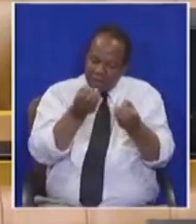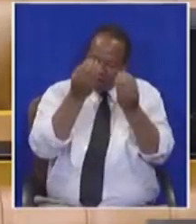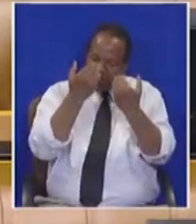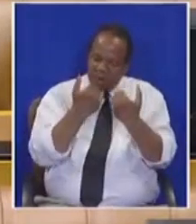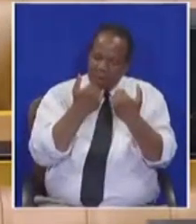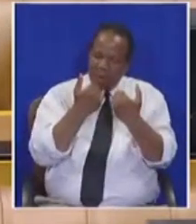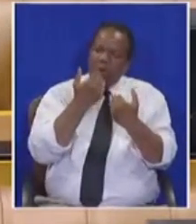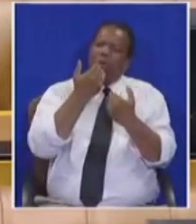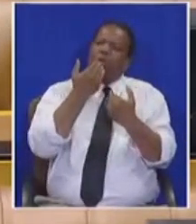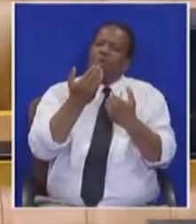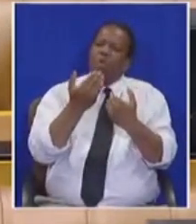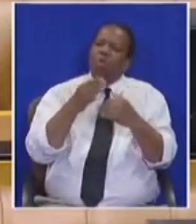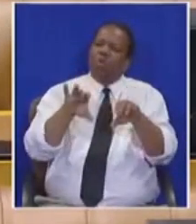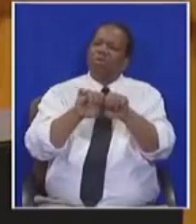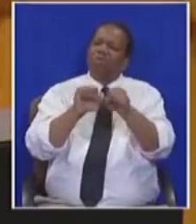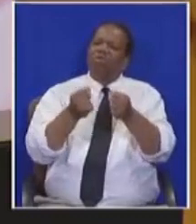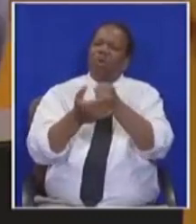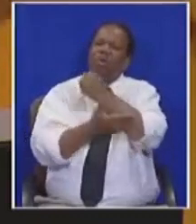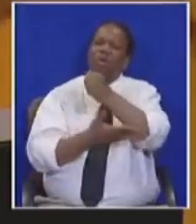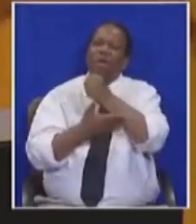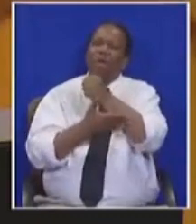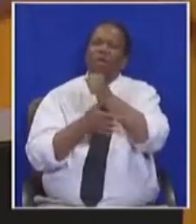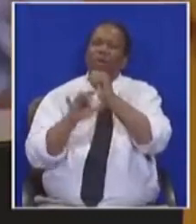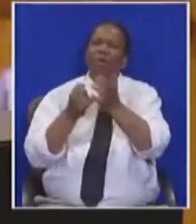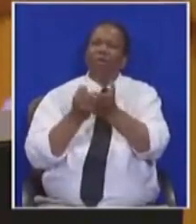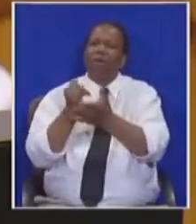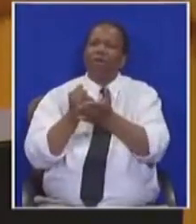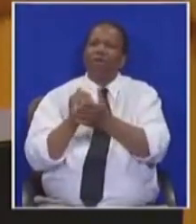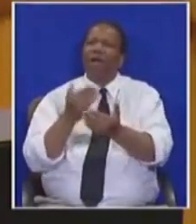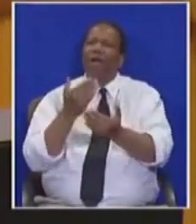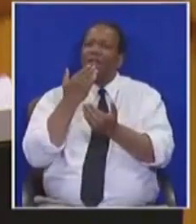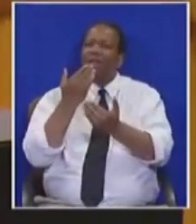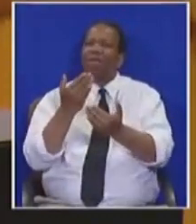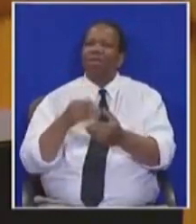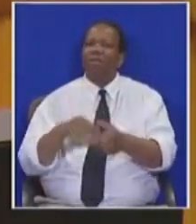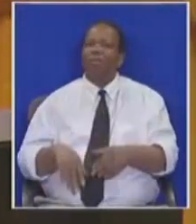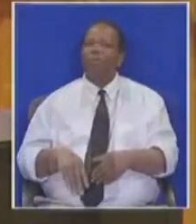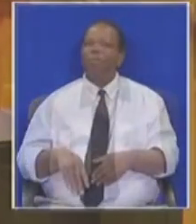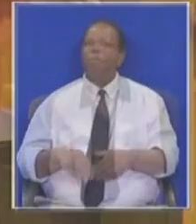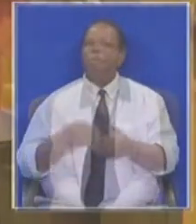Ngiyami ngiyabonga, ngibonga kakhulu mamkhawu.